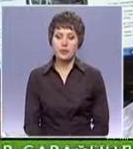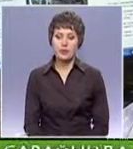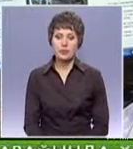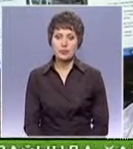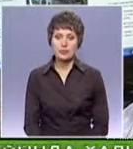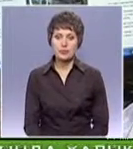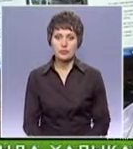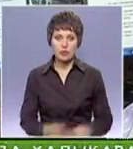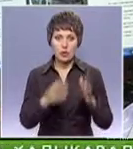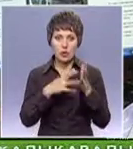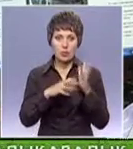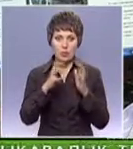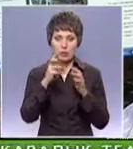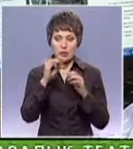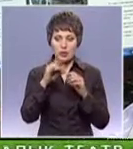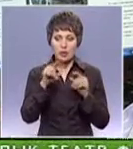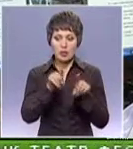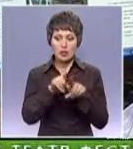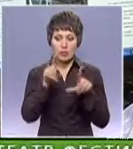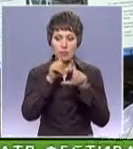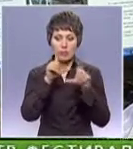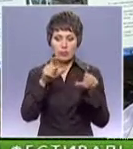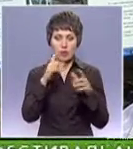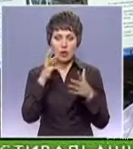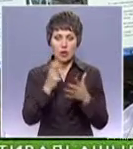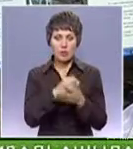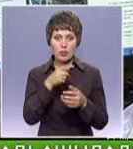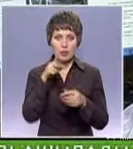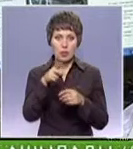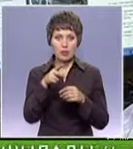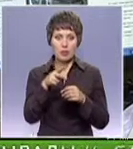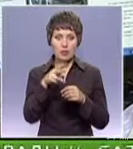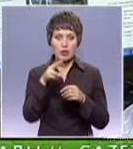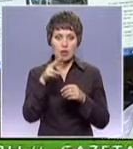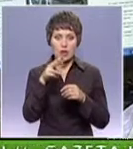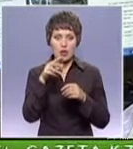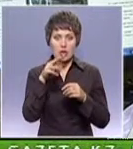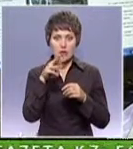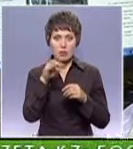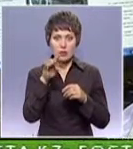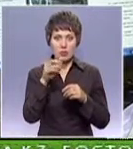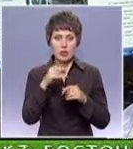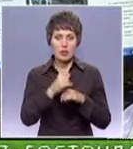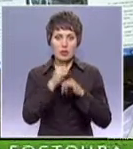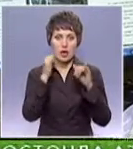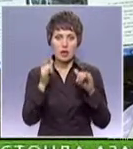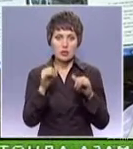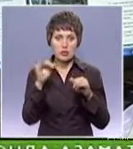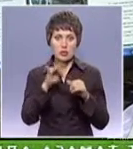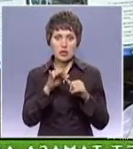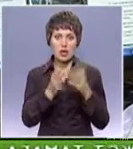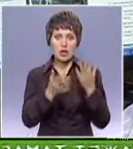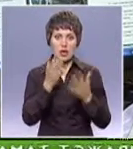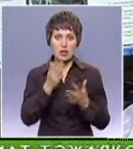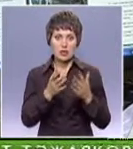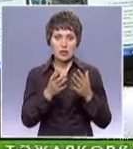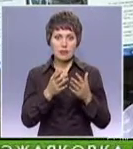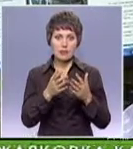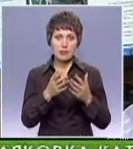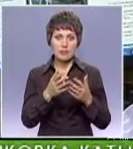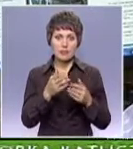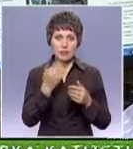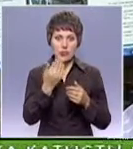жаңағы букмекерлік мекеменің табысы 2000 ұмірпіден асса, асып жатса,